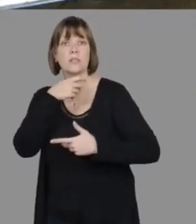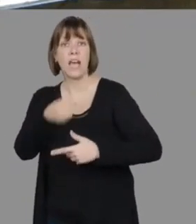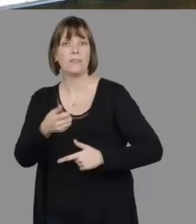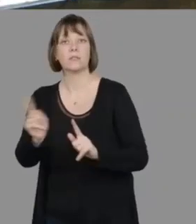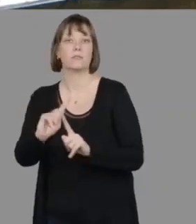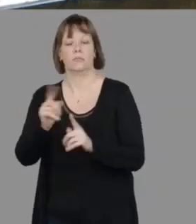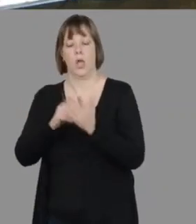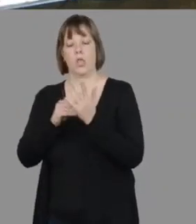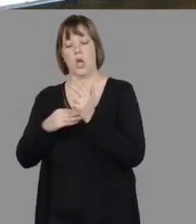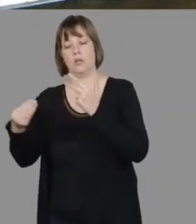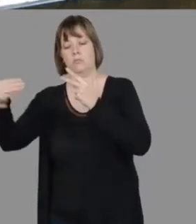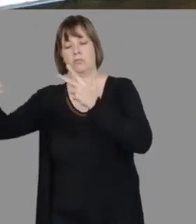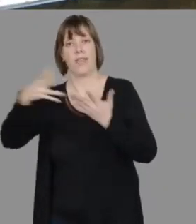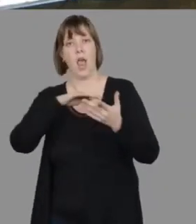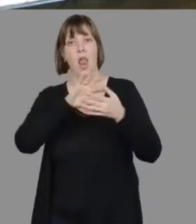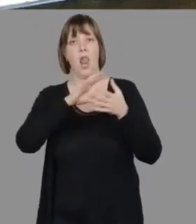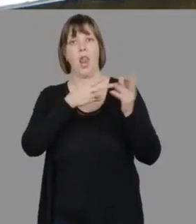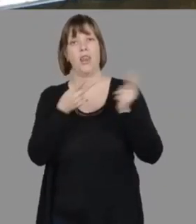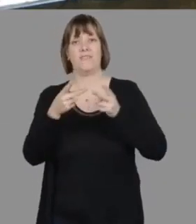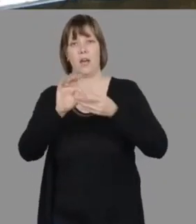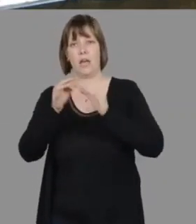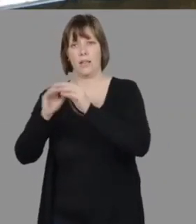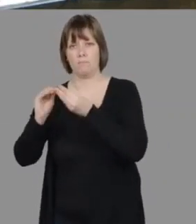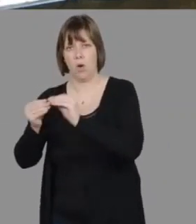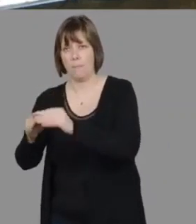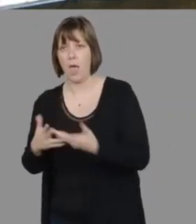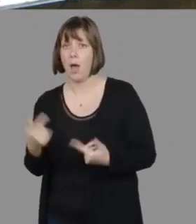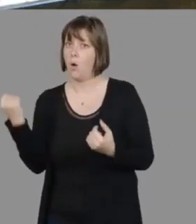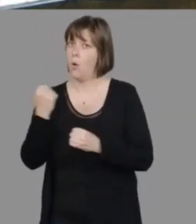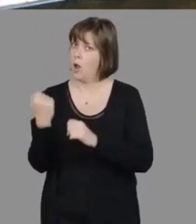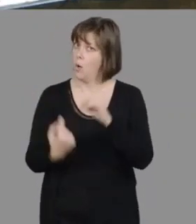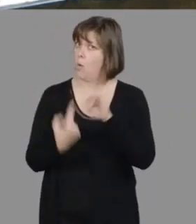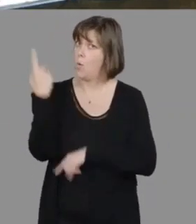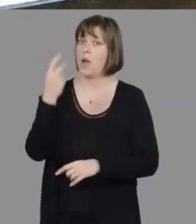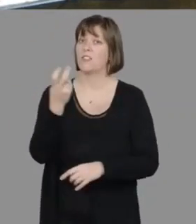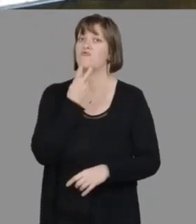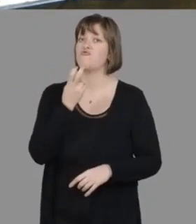Unsicherheit und natürlich auch den